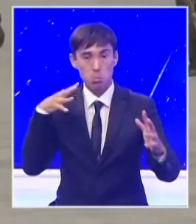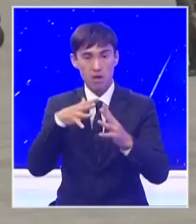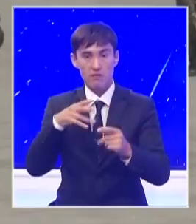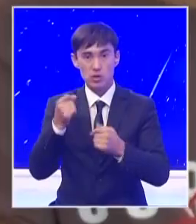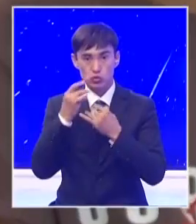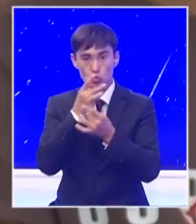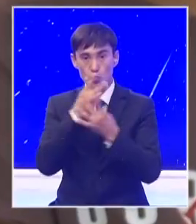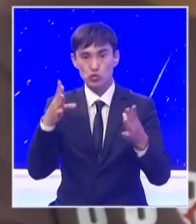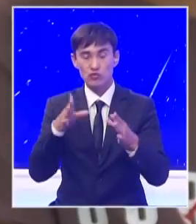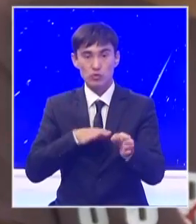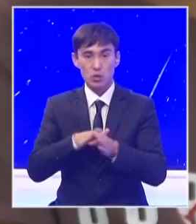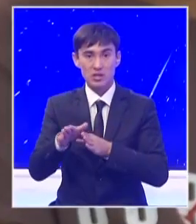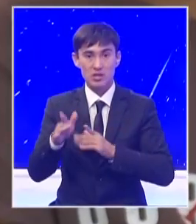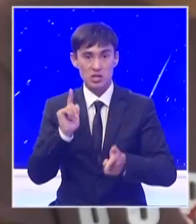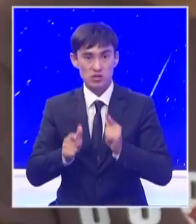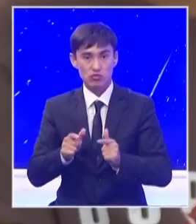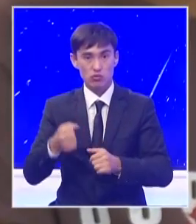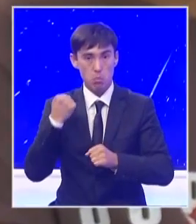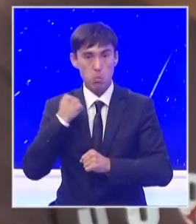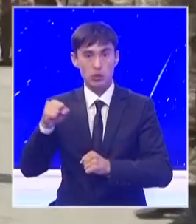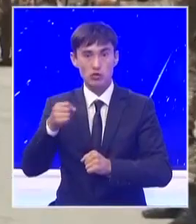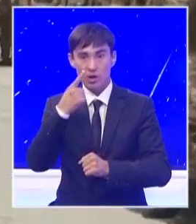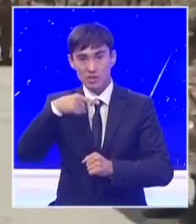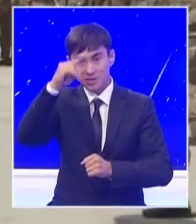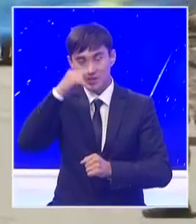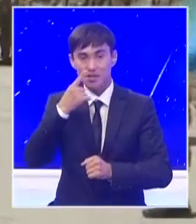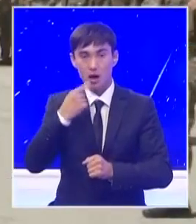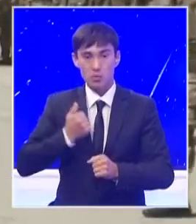в исполнении действующих бойцов казахстанской армии.